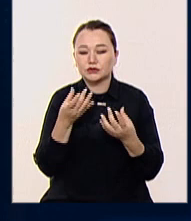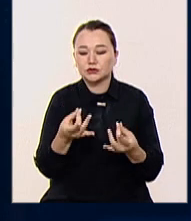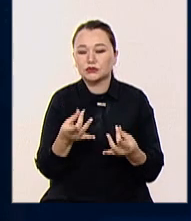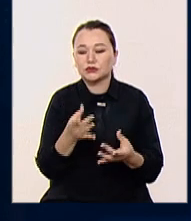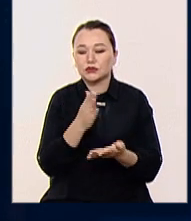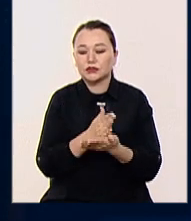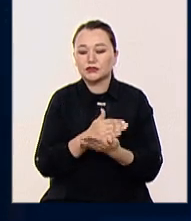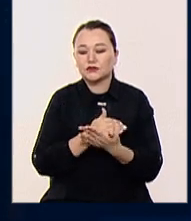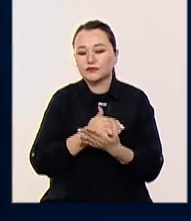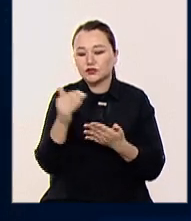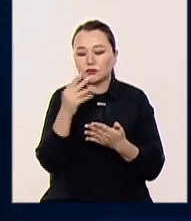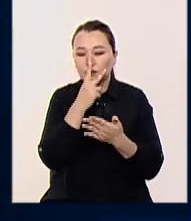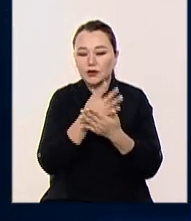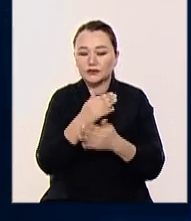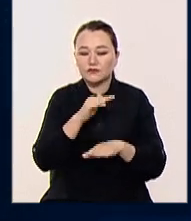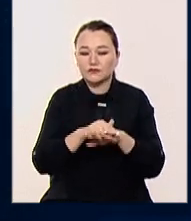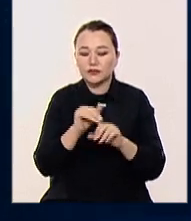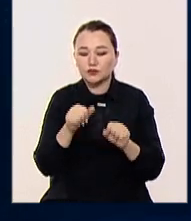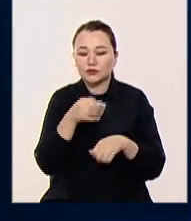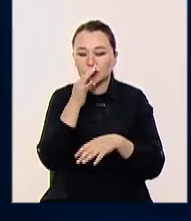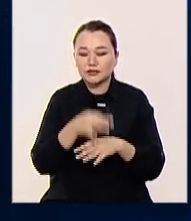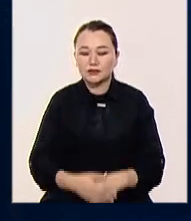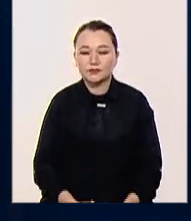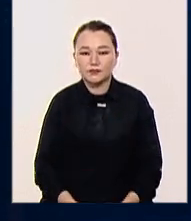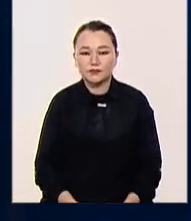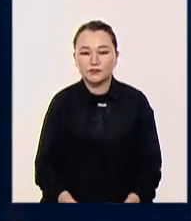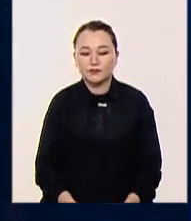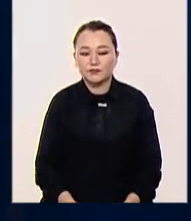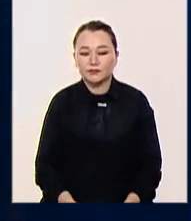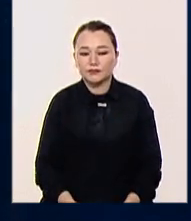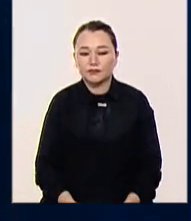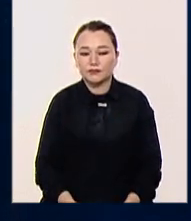тұстарының жоғары екендігін көрсететін бір фактор деп айтуға болады негізінен.